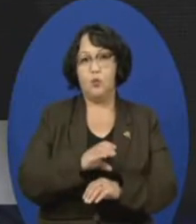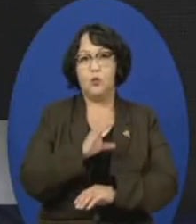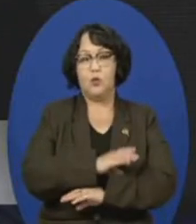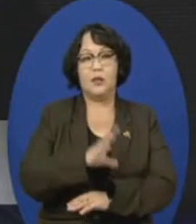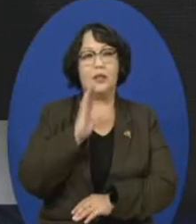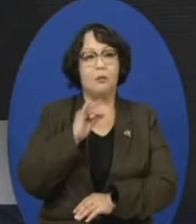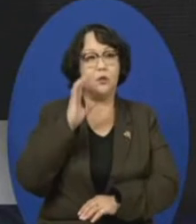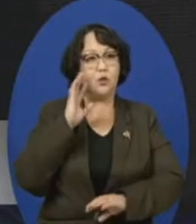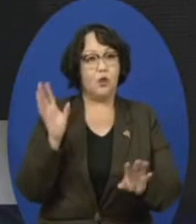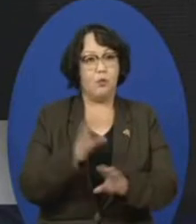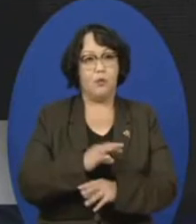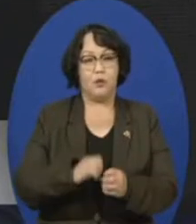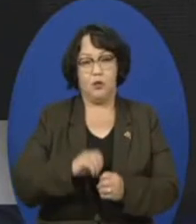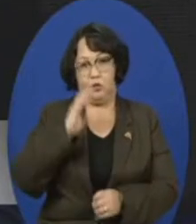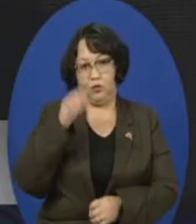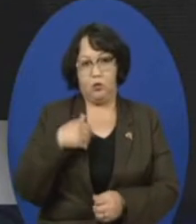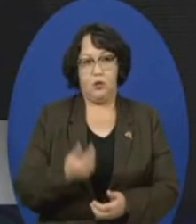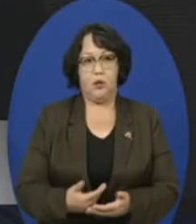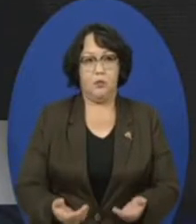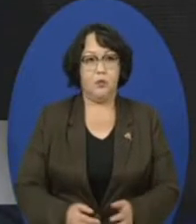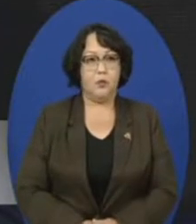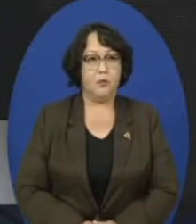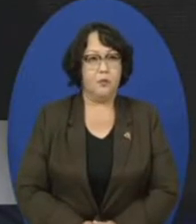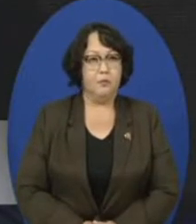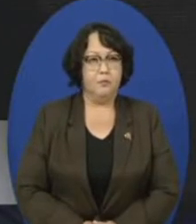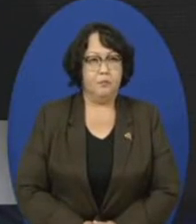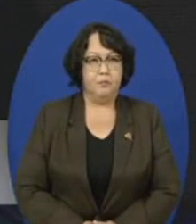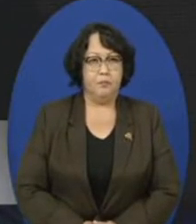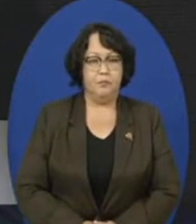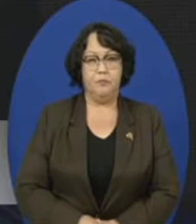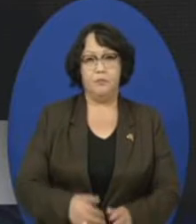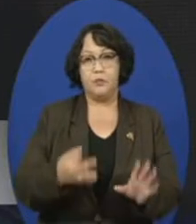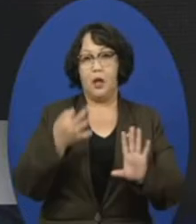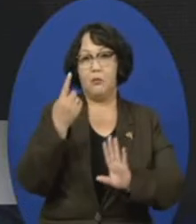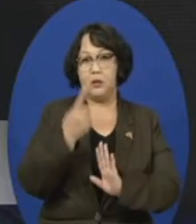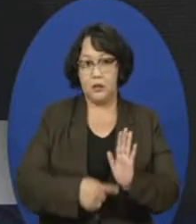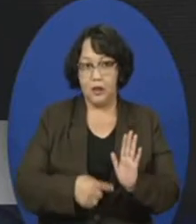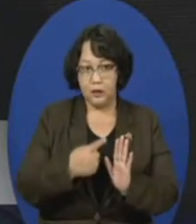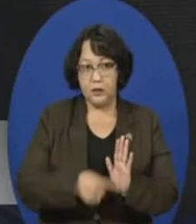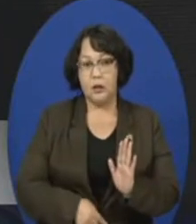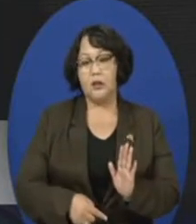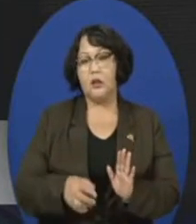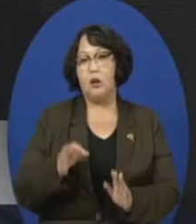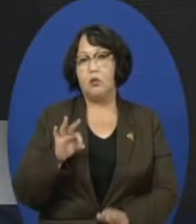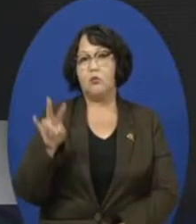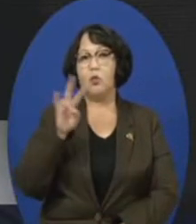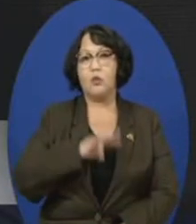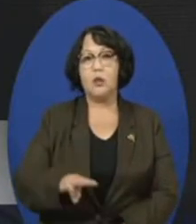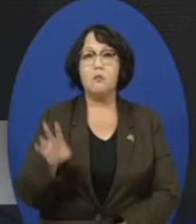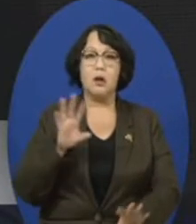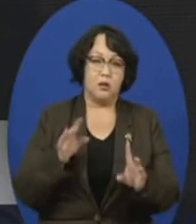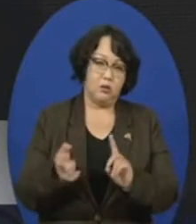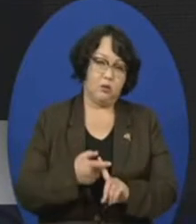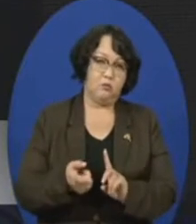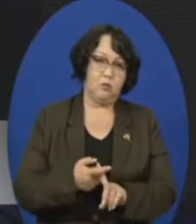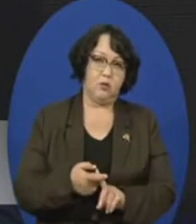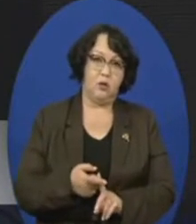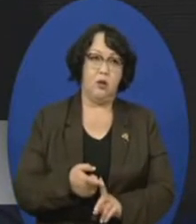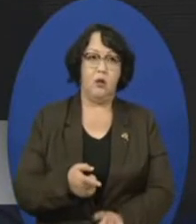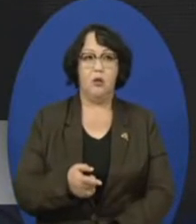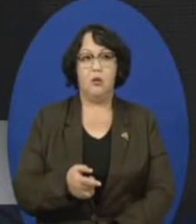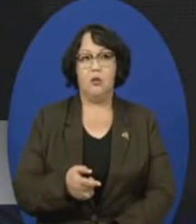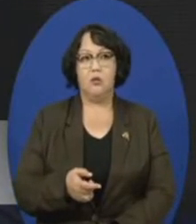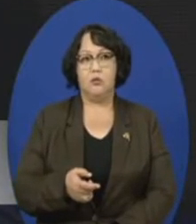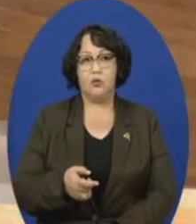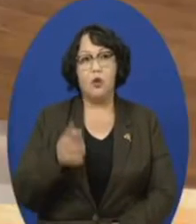сургуулиуд ямар зохион байгуулалт хийх вэ? Тодорхой чиглэлийг өгнө. Тэгэхээр 8 сард энэ бүртгэл эсэл тухайн орнотгийн одоо нөхцөл байдлаа шалтгаалаад